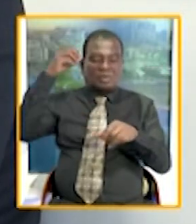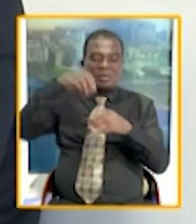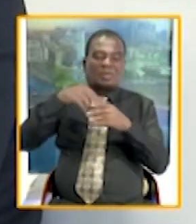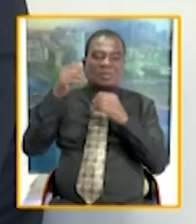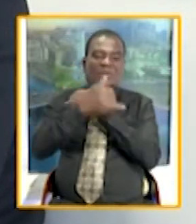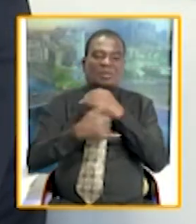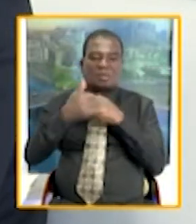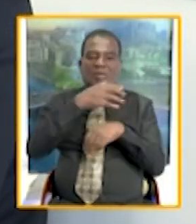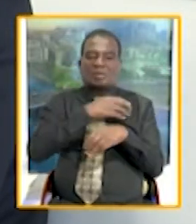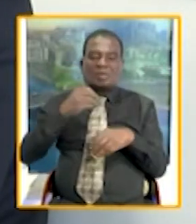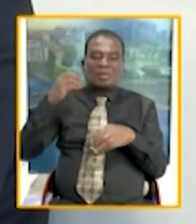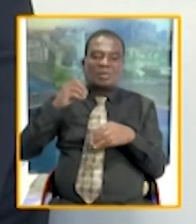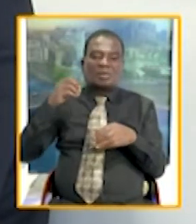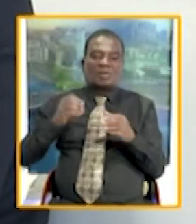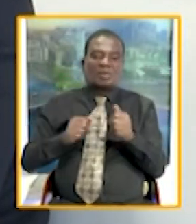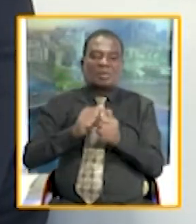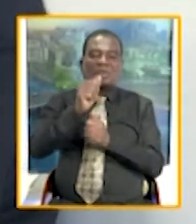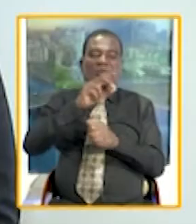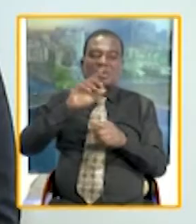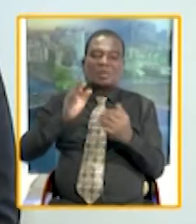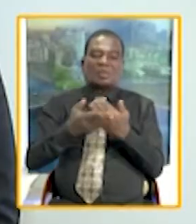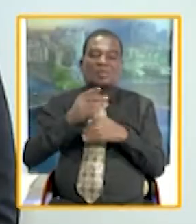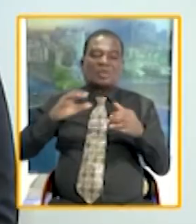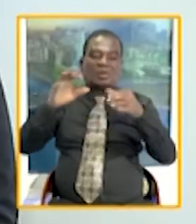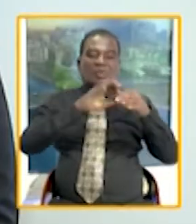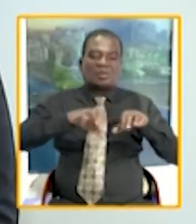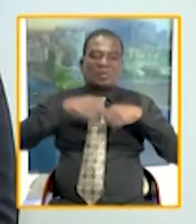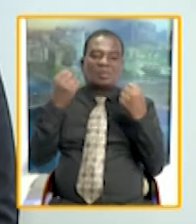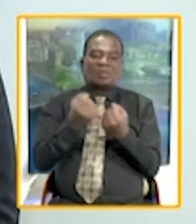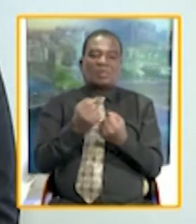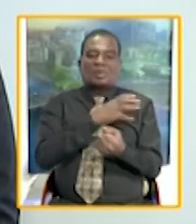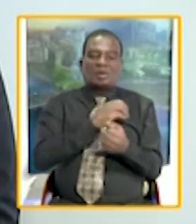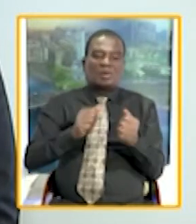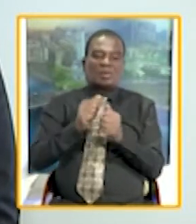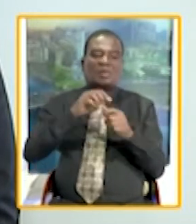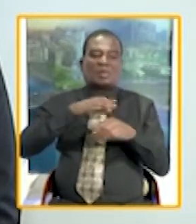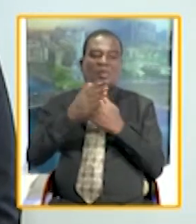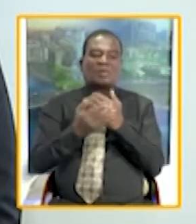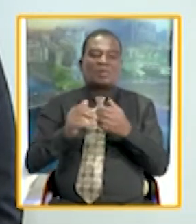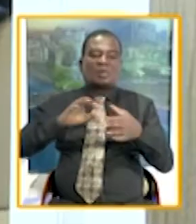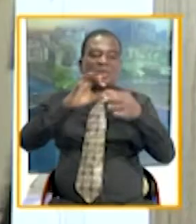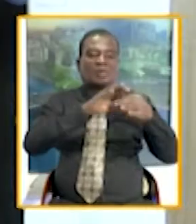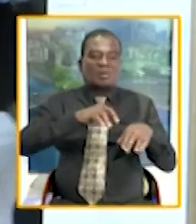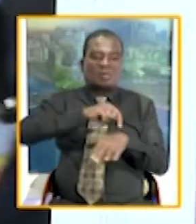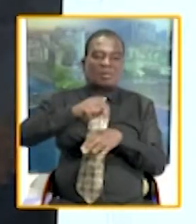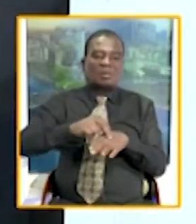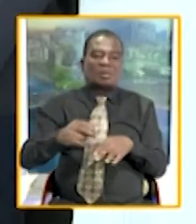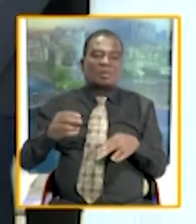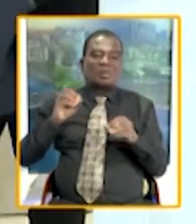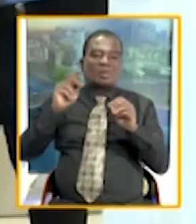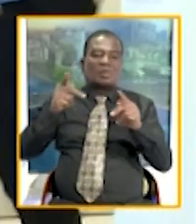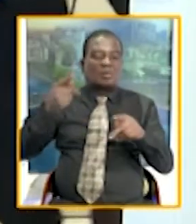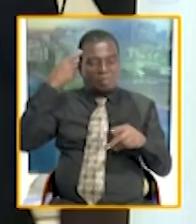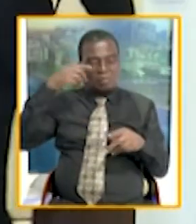que ce développement passe par la cohésion sociale, passe par l'unité nationale et passe par la réconciliation nationale. Occasion pour